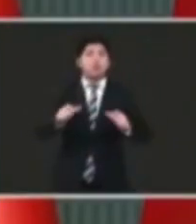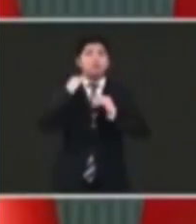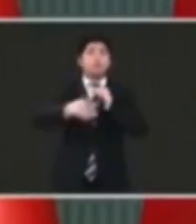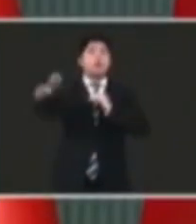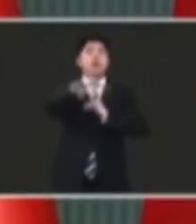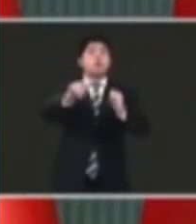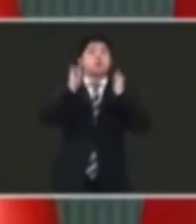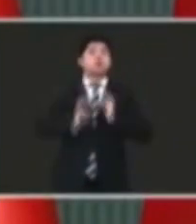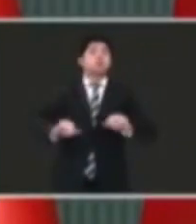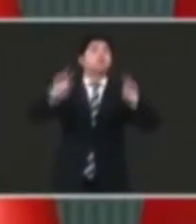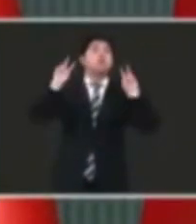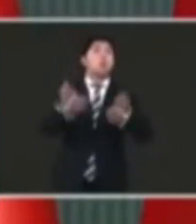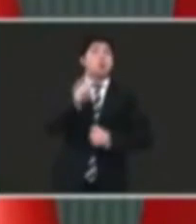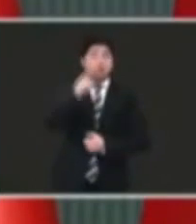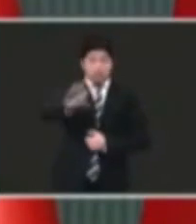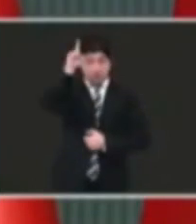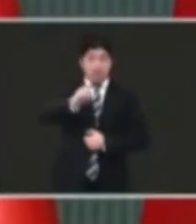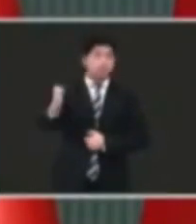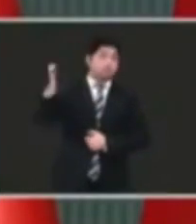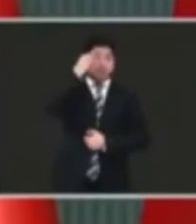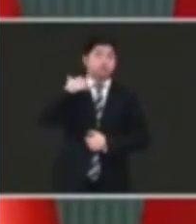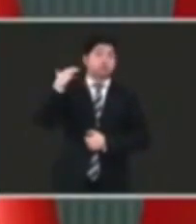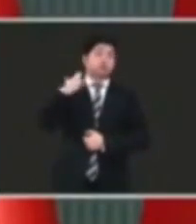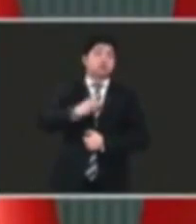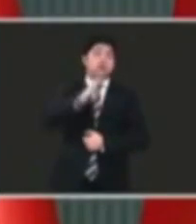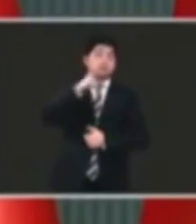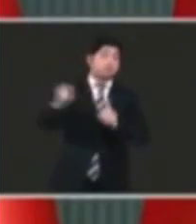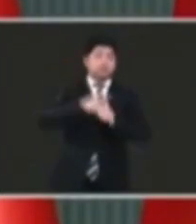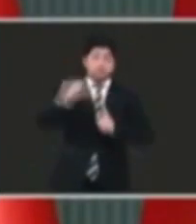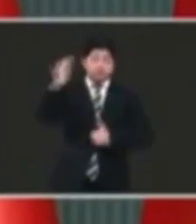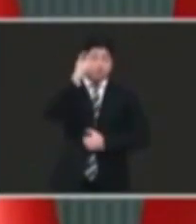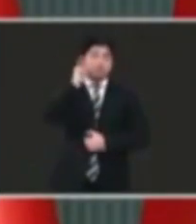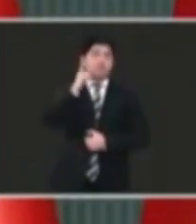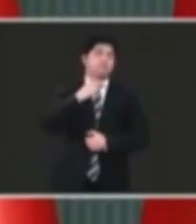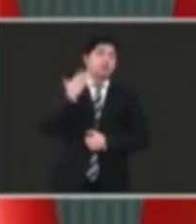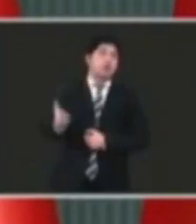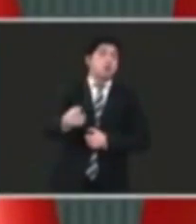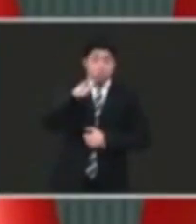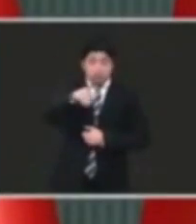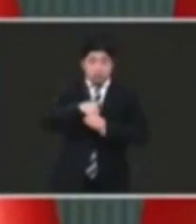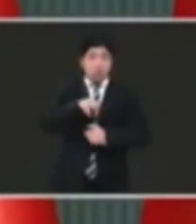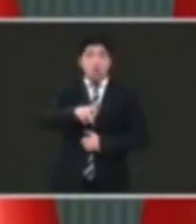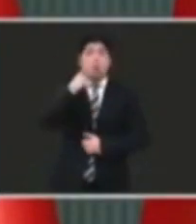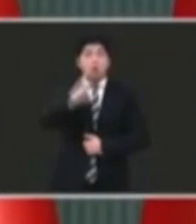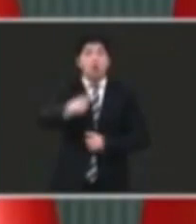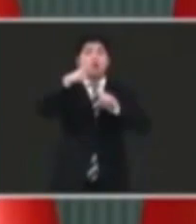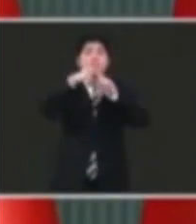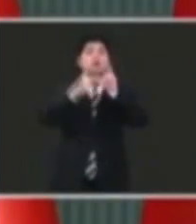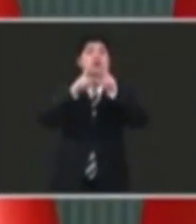πολλοί βλέπουν μετά και το χθεσινό νομοσχέδιο της Γερουσίας στο Κογκρέσο που δεν συμπεριέλαβε τελικά τις πολύ